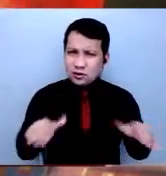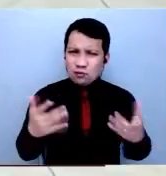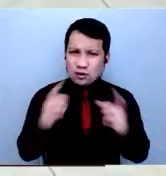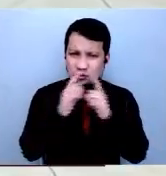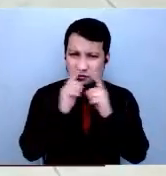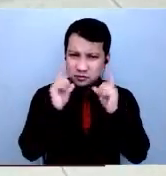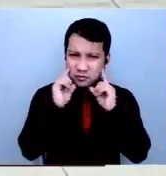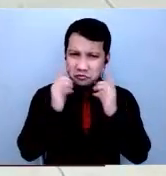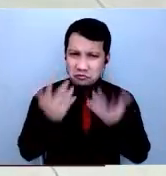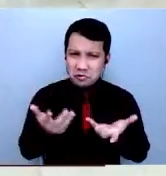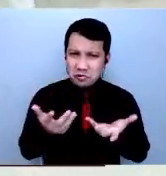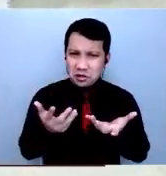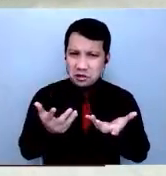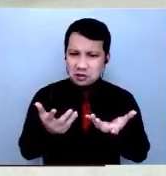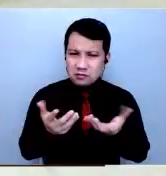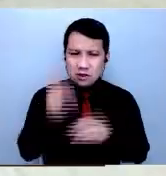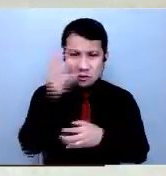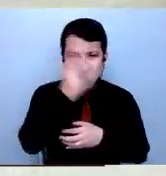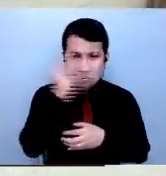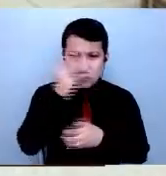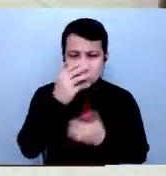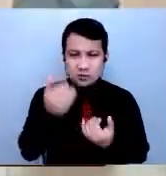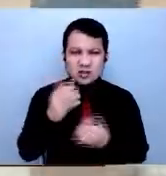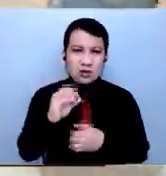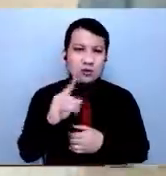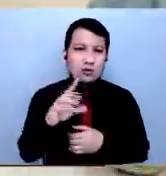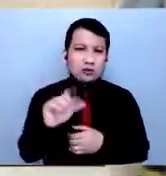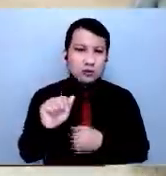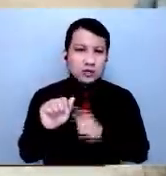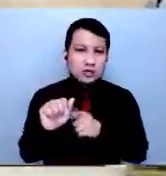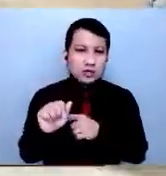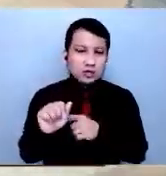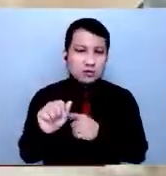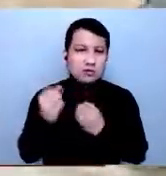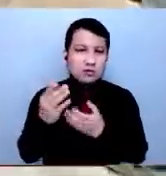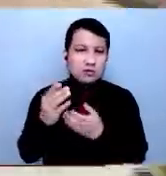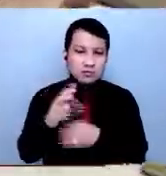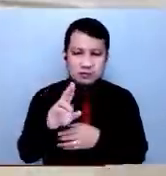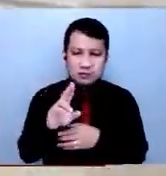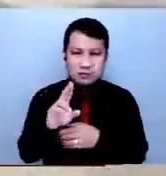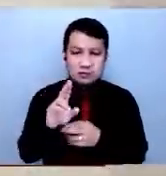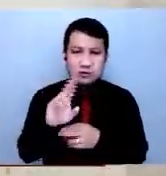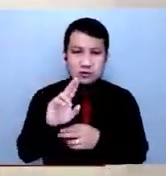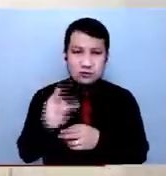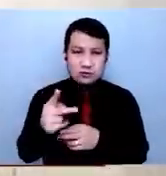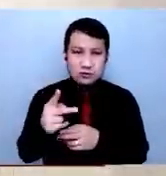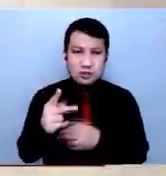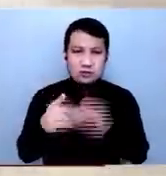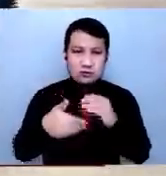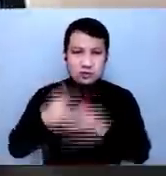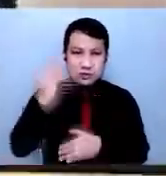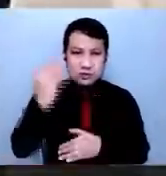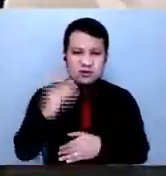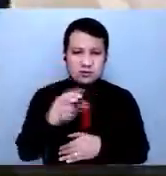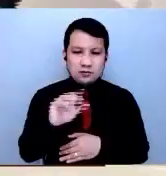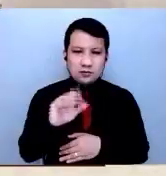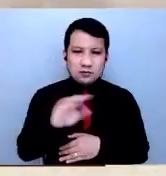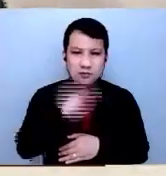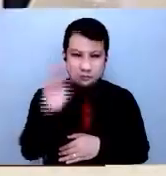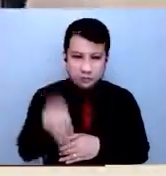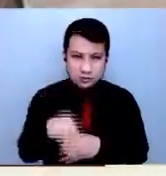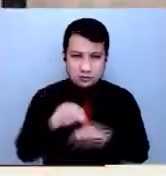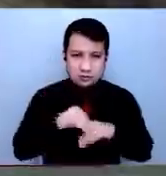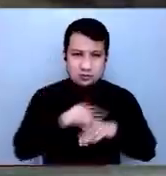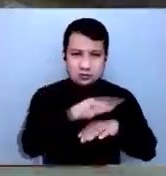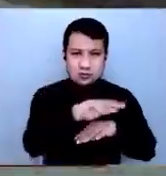mask. Nakakabahala yan ayon sa OCTA Research. Sa datos sa United Kingdom, mas mataas ng 15% ang infection rate